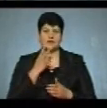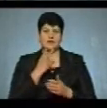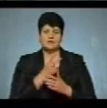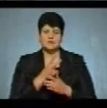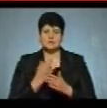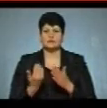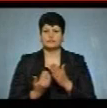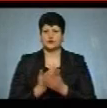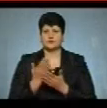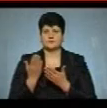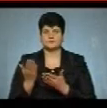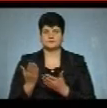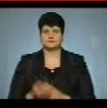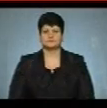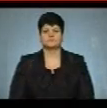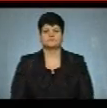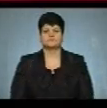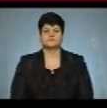випуску.